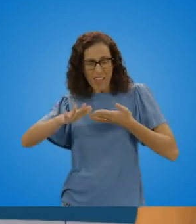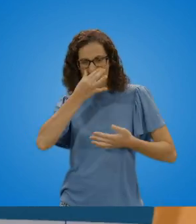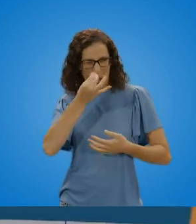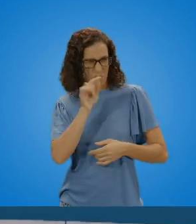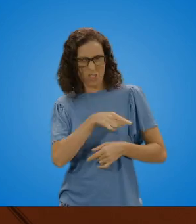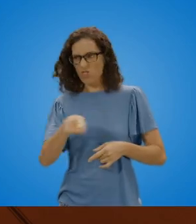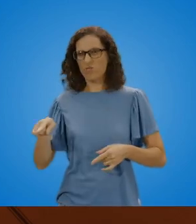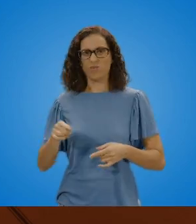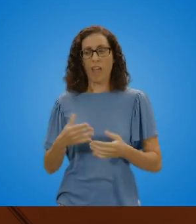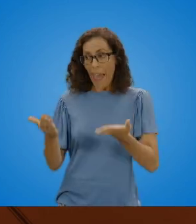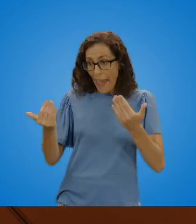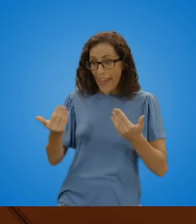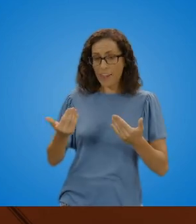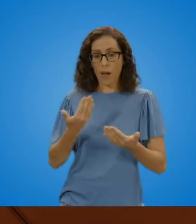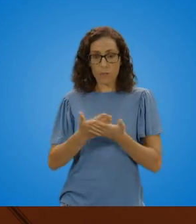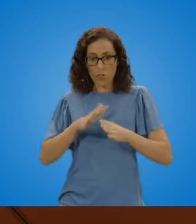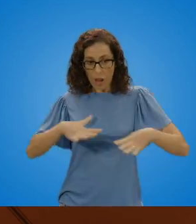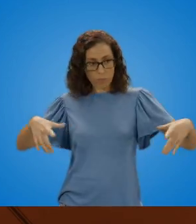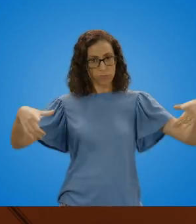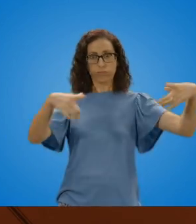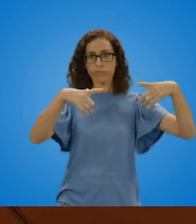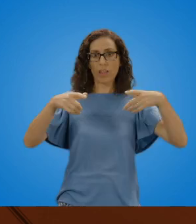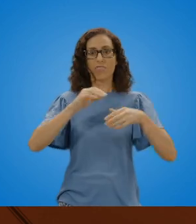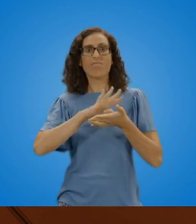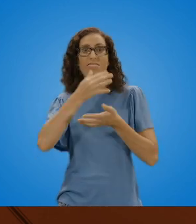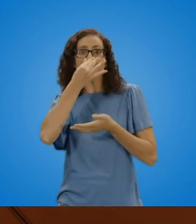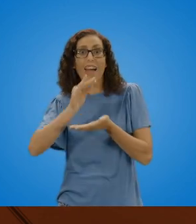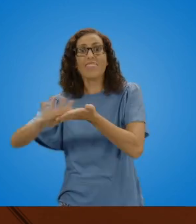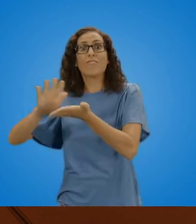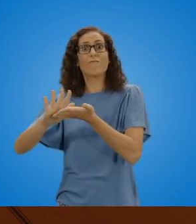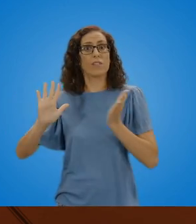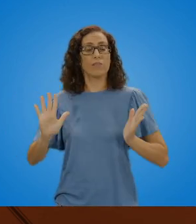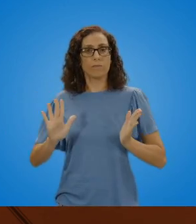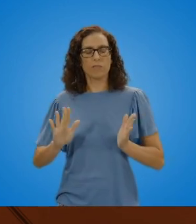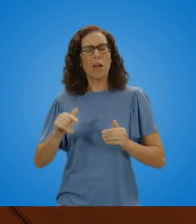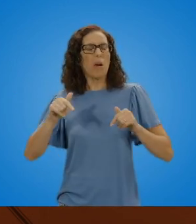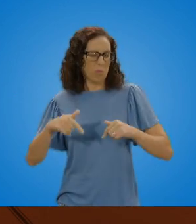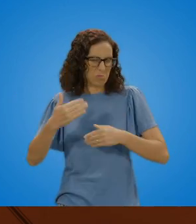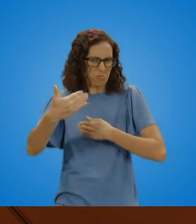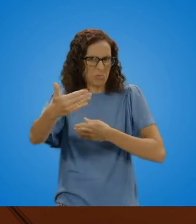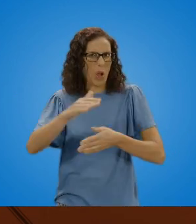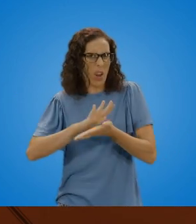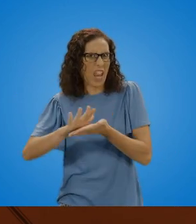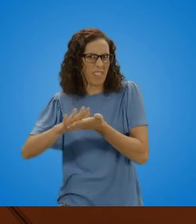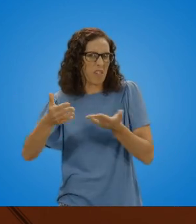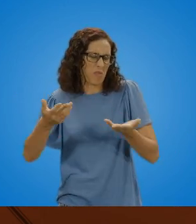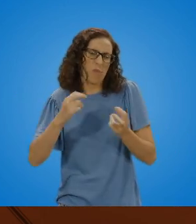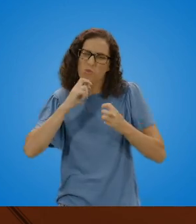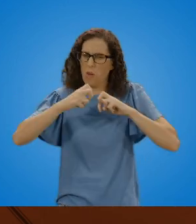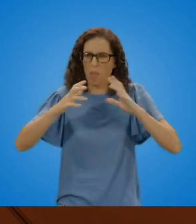il-ħmieċ! Isa, ejja ħan zommu l-istazzjon nadif! U issa natfu?